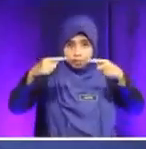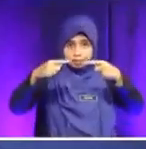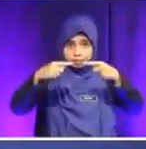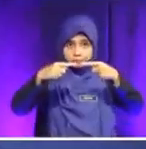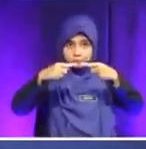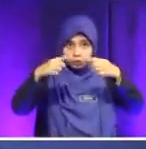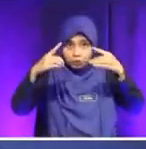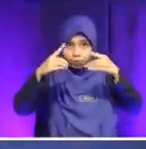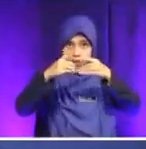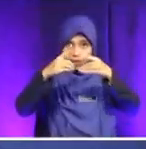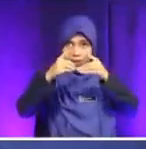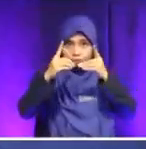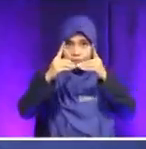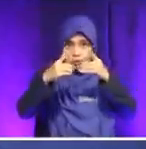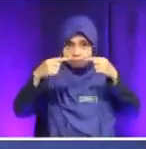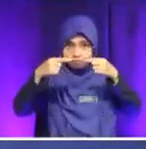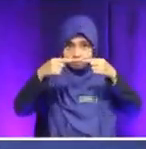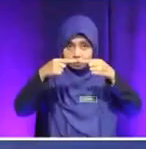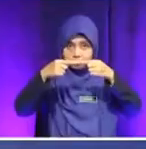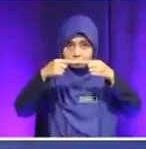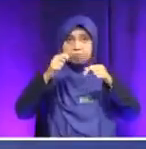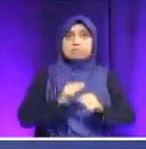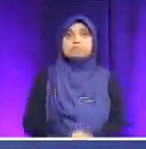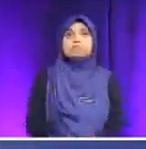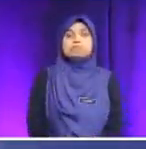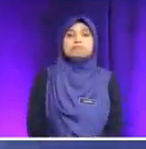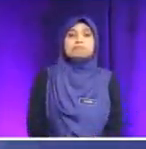Okey, yang ni kita ketepikan dululah. Okey, cikgu.